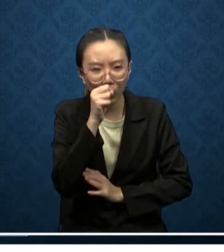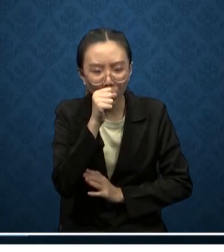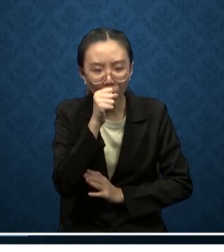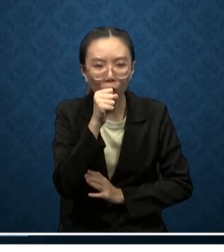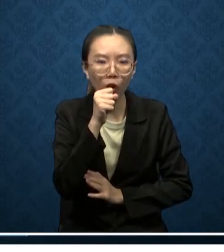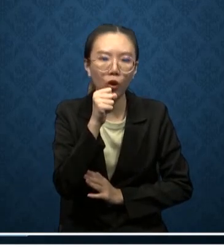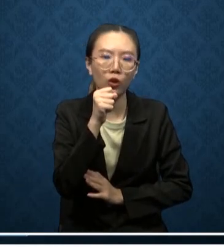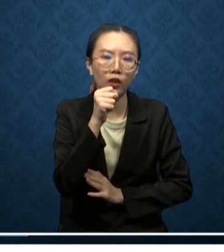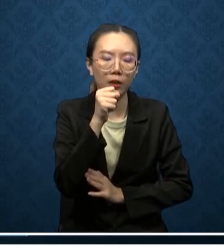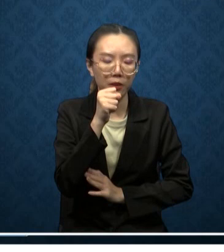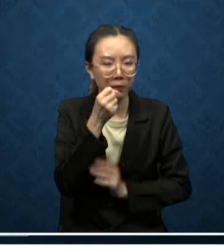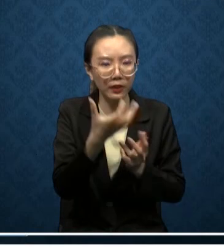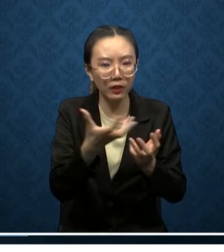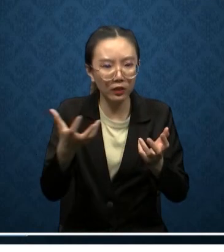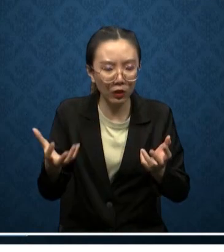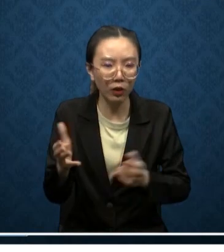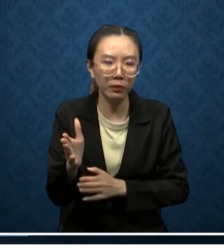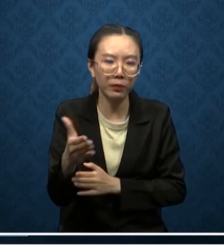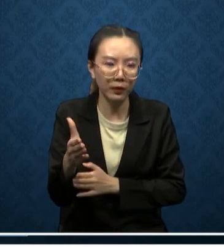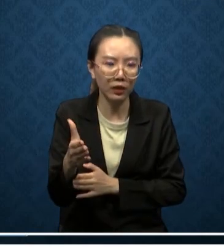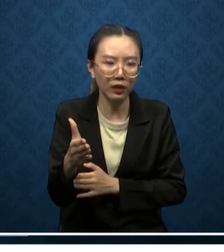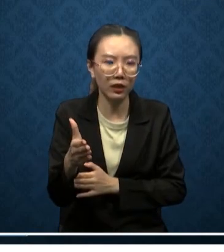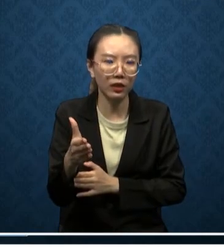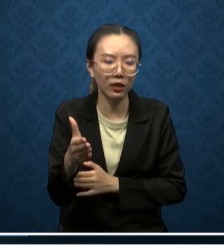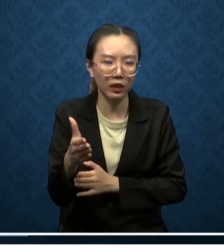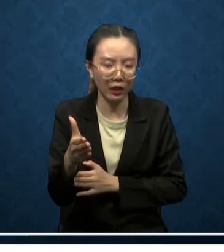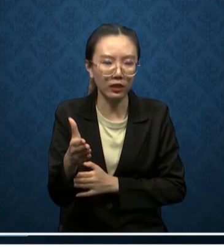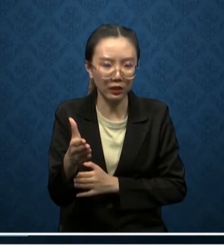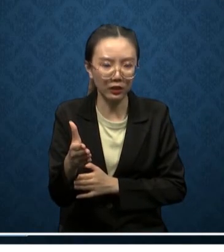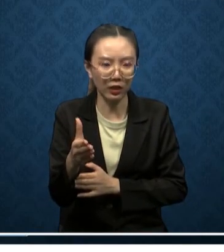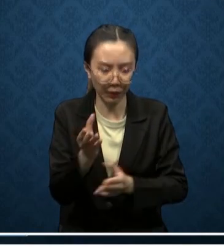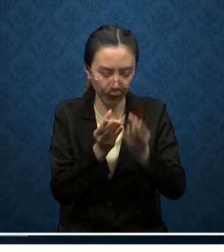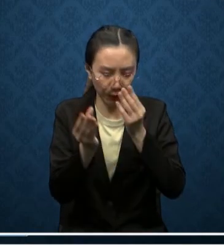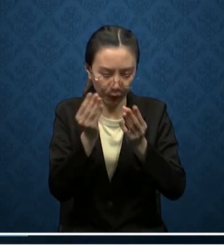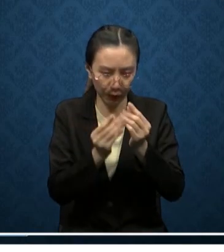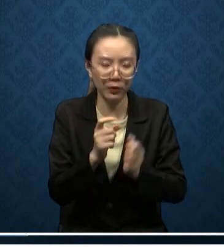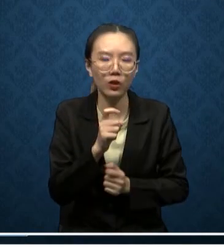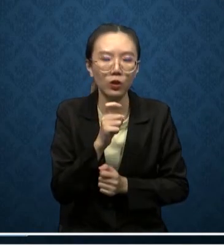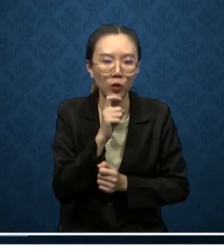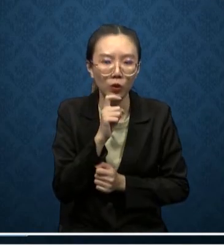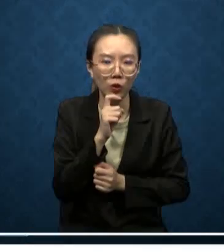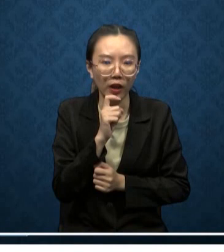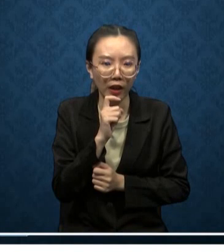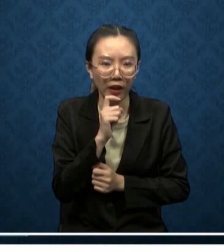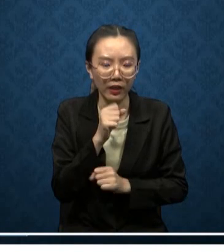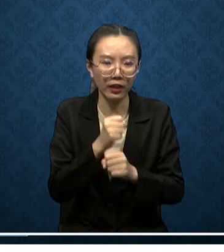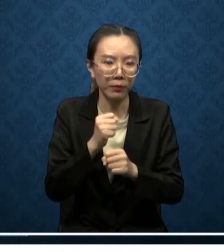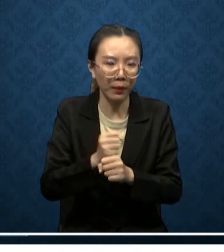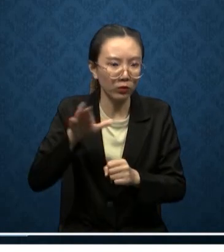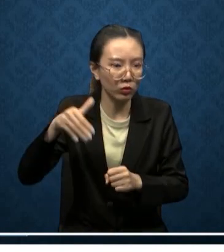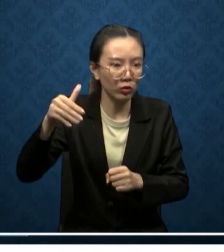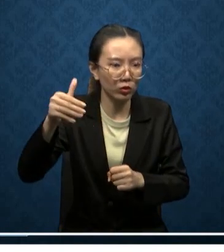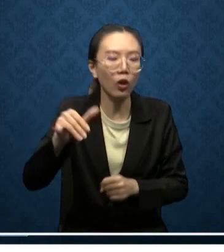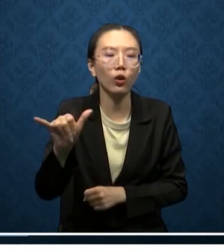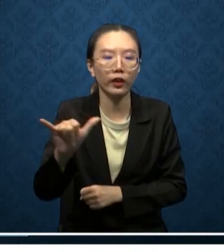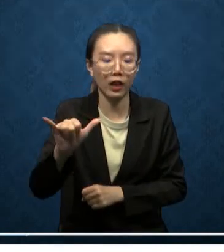ซึ่งซึมันเป็นงานงานประจำของหน่วยงานที่มีการศึกษาเบื้องต้นนะครับยังไม่สามารถขยายผลหรือสร้างมูลค่าเพิ่มให้กับสินค้าเกษตรตรง